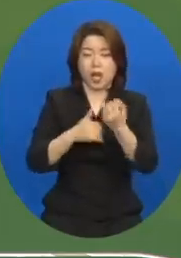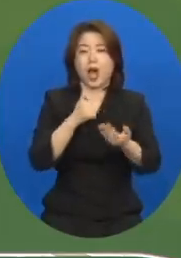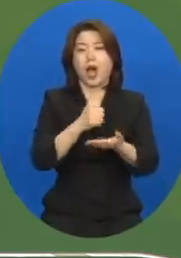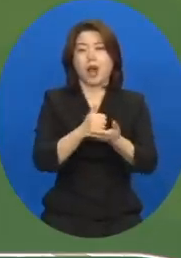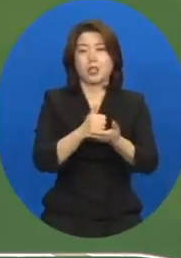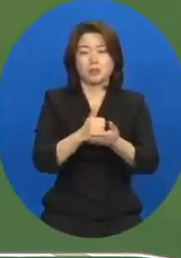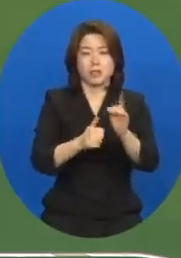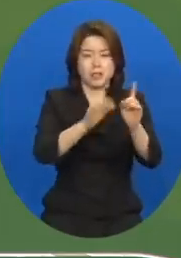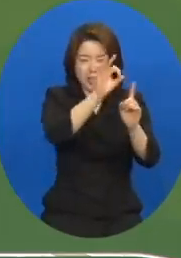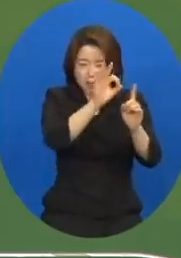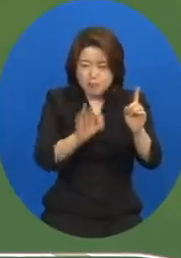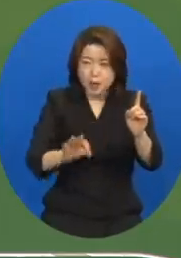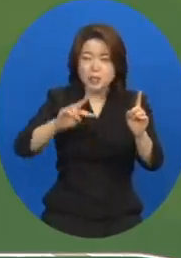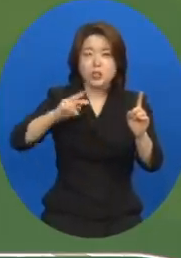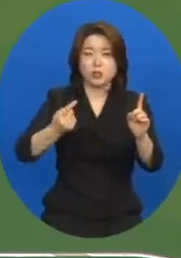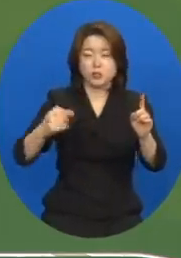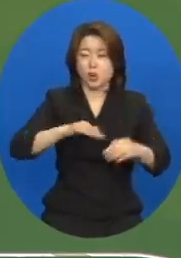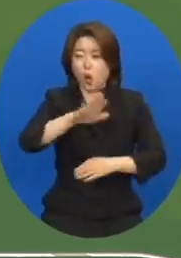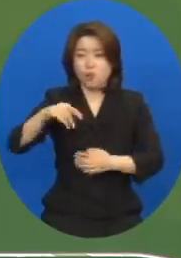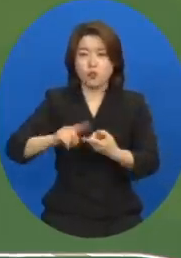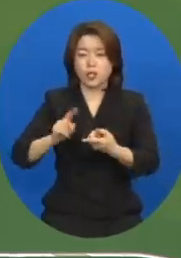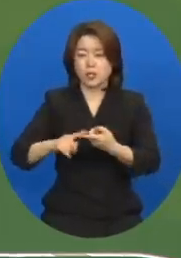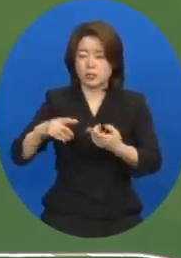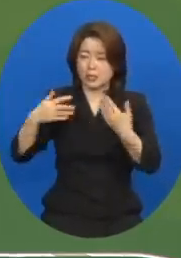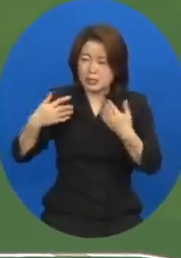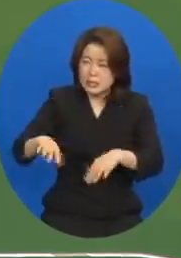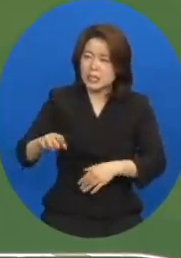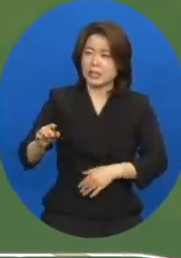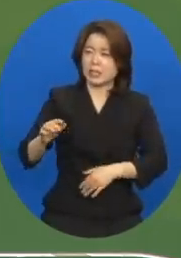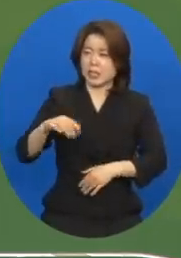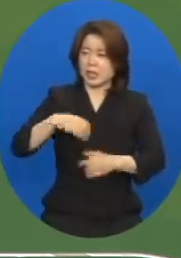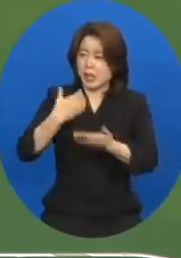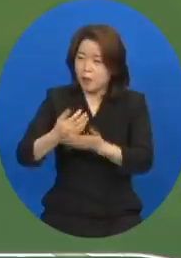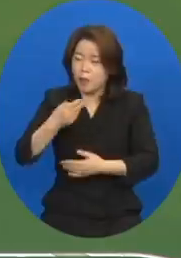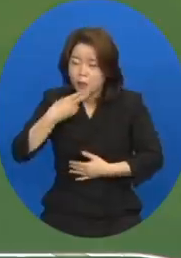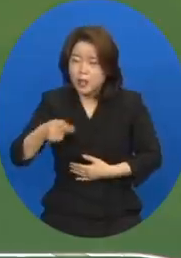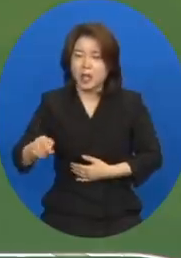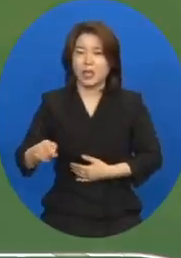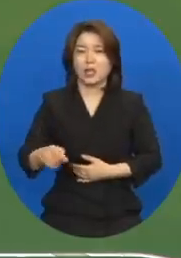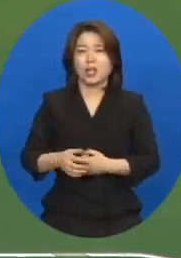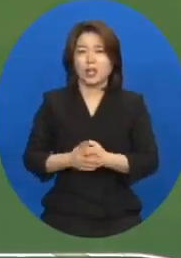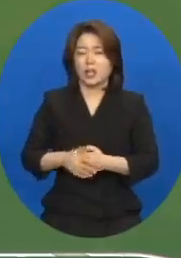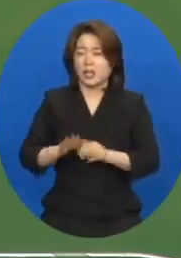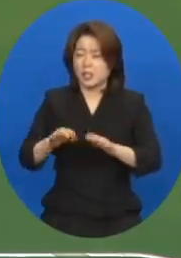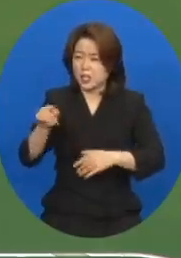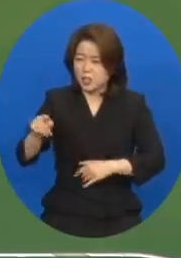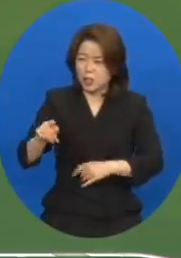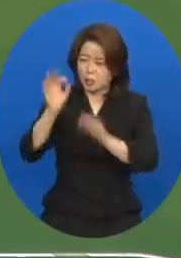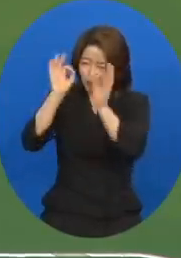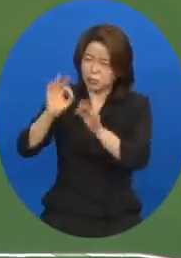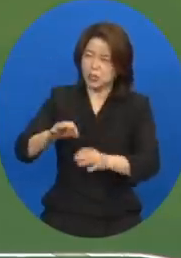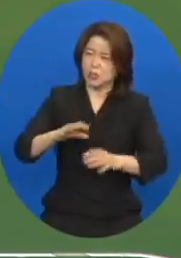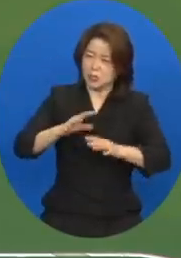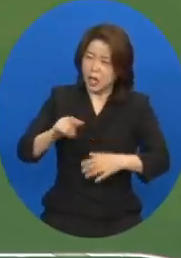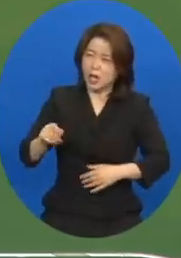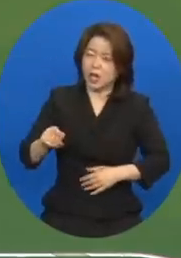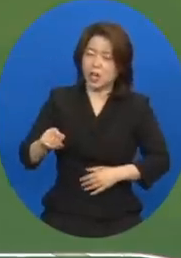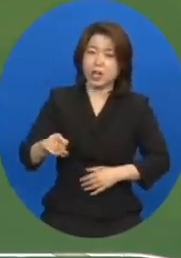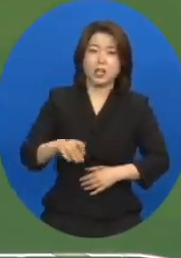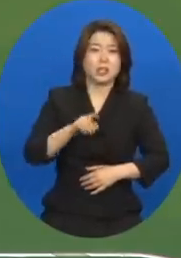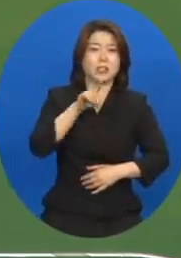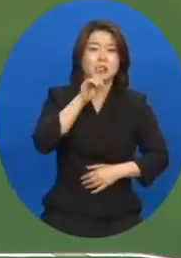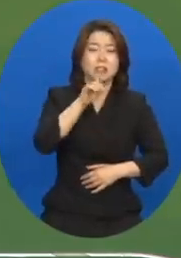하나님께서는 1%도 우리에 대해서 지쳤다, 감동도 없다, 이제 너 보기 무섭다, 그런 말 하실